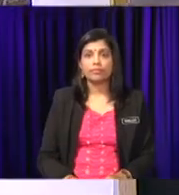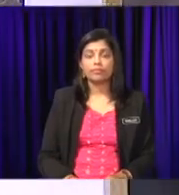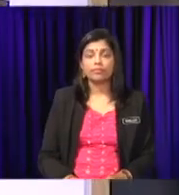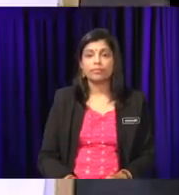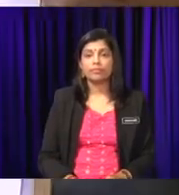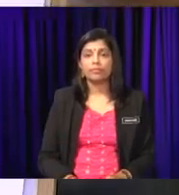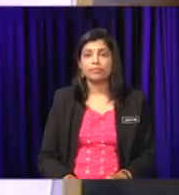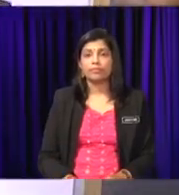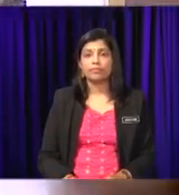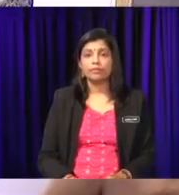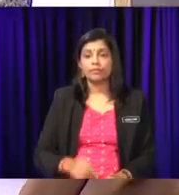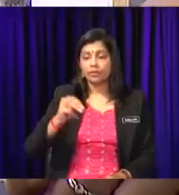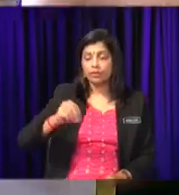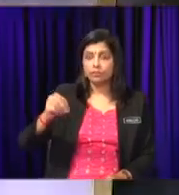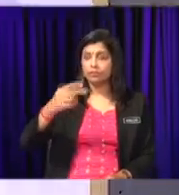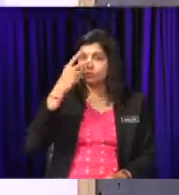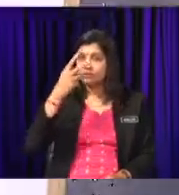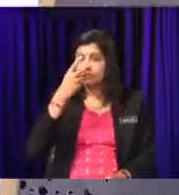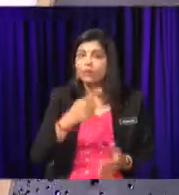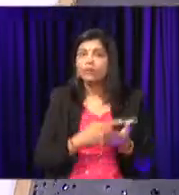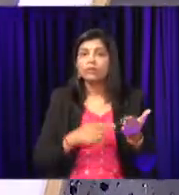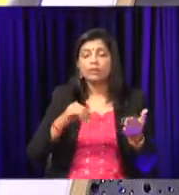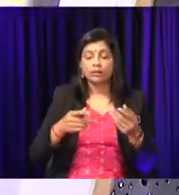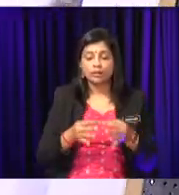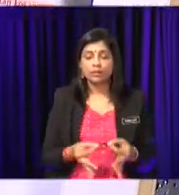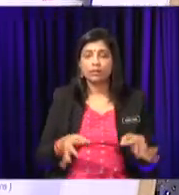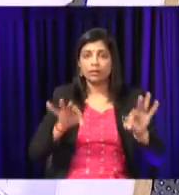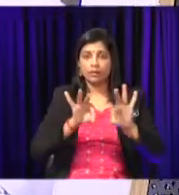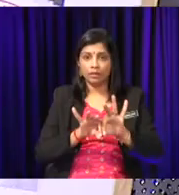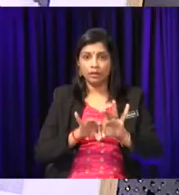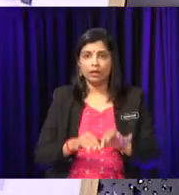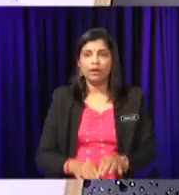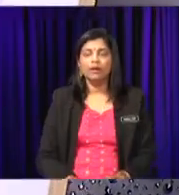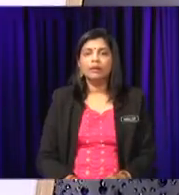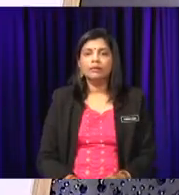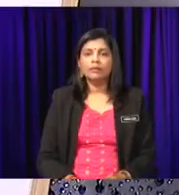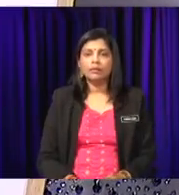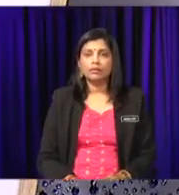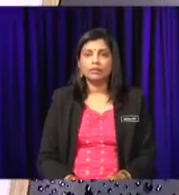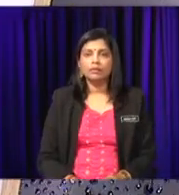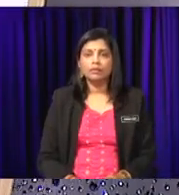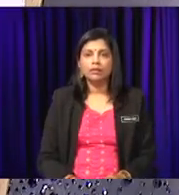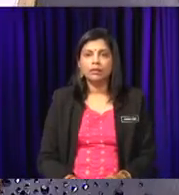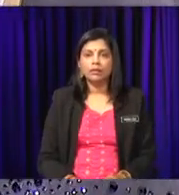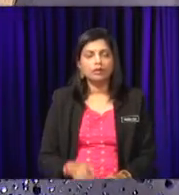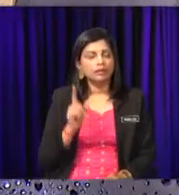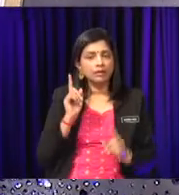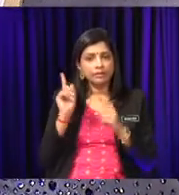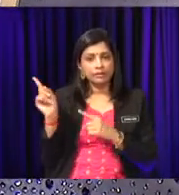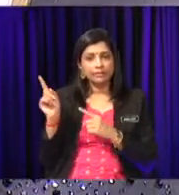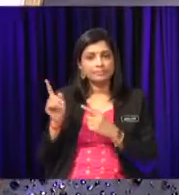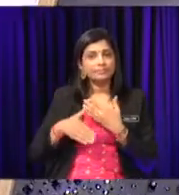yang murid baca oke yang ini yang bahan keju dan teknik ini sebenarnya lebih mudah untuk